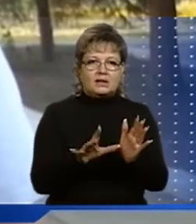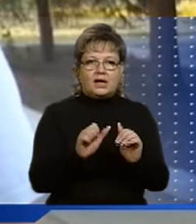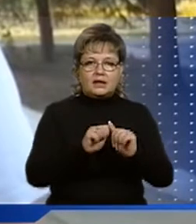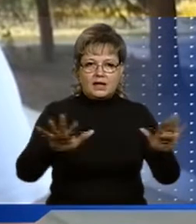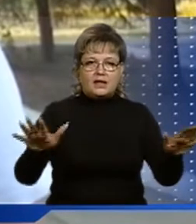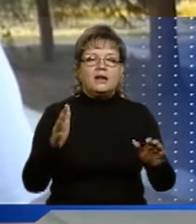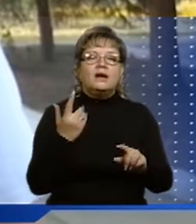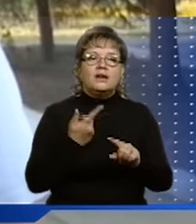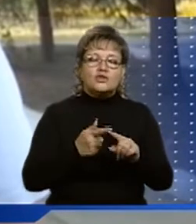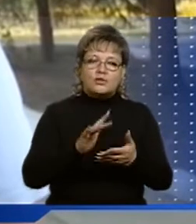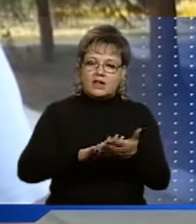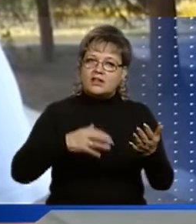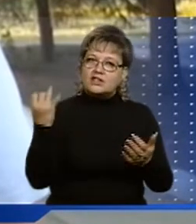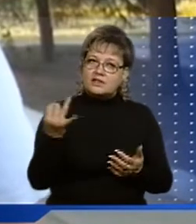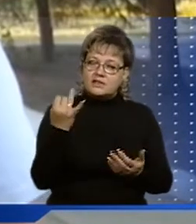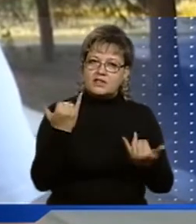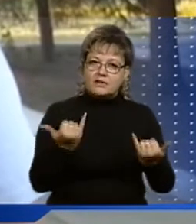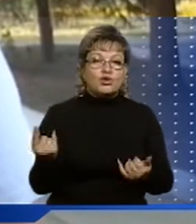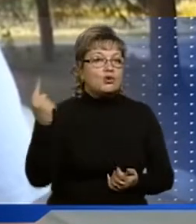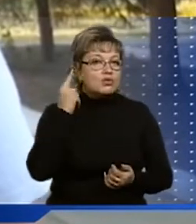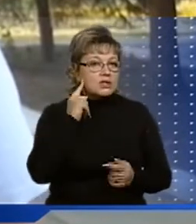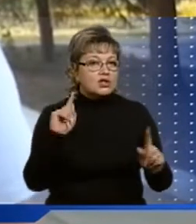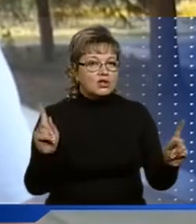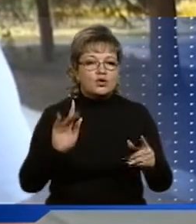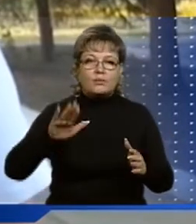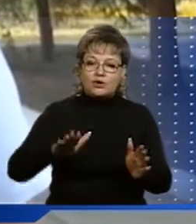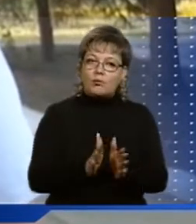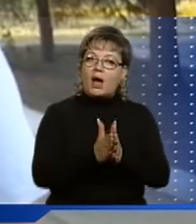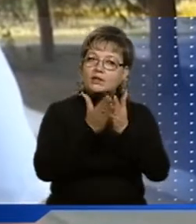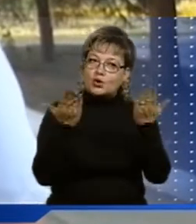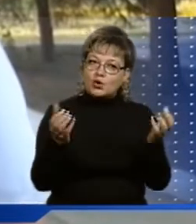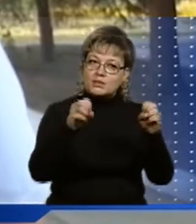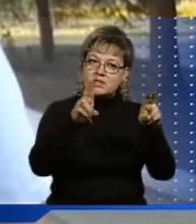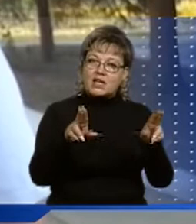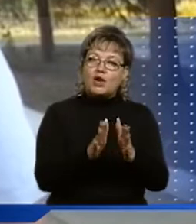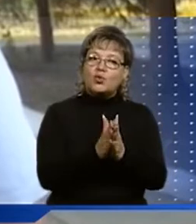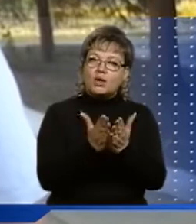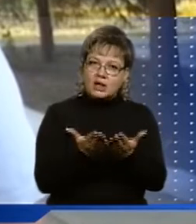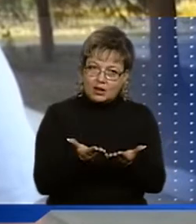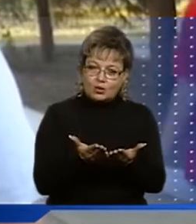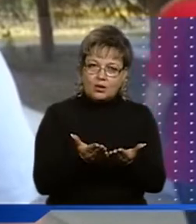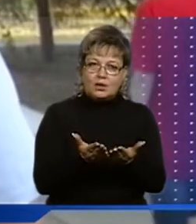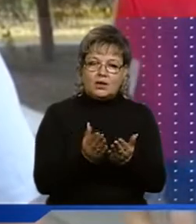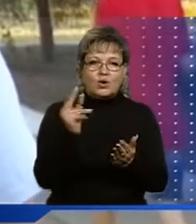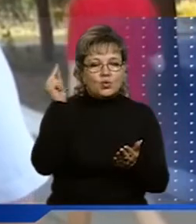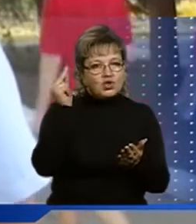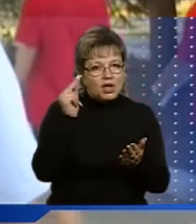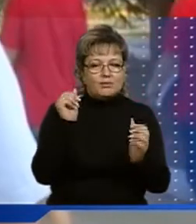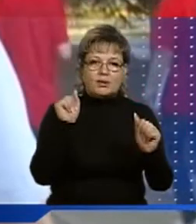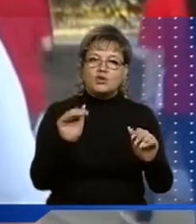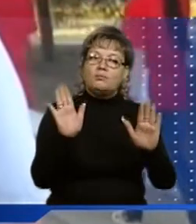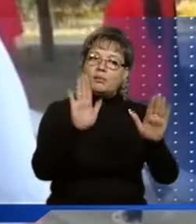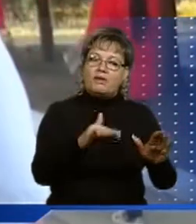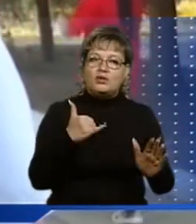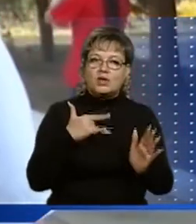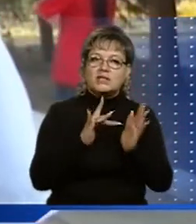чтобы в дальнейшем заинтересовался сегодня, услышал что-то, потом откроет какую-то специальную книгу, учебник, может быть, побывает